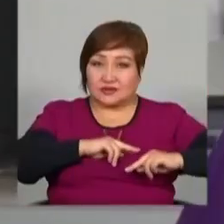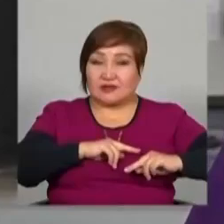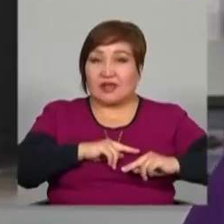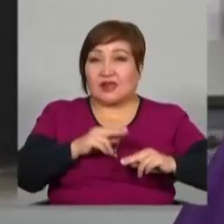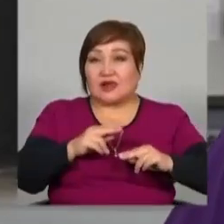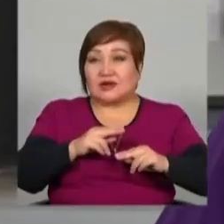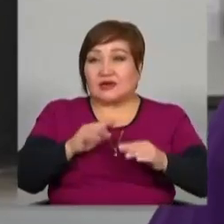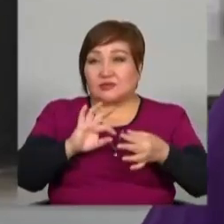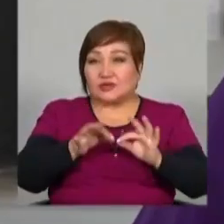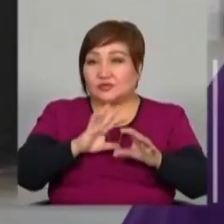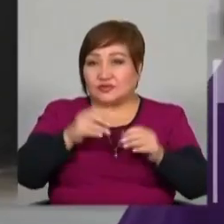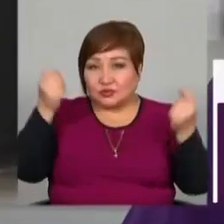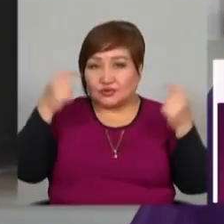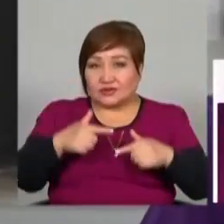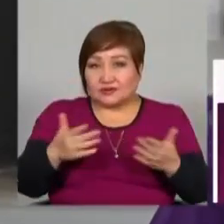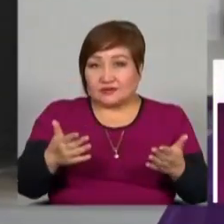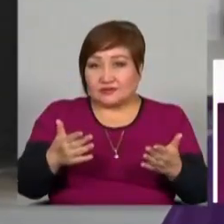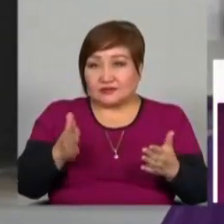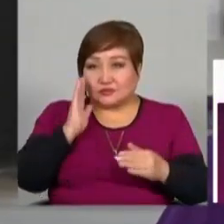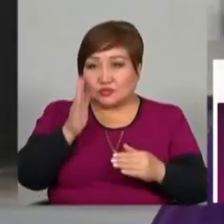Жалпы ауылда, жалпы ауылдық жерлерде,